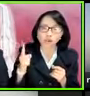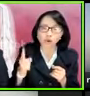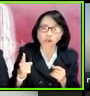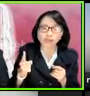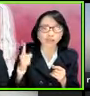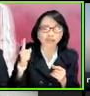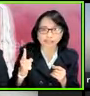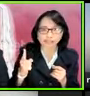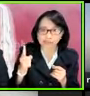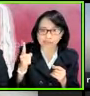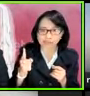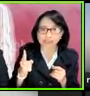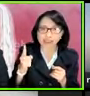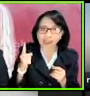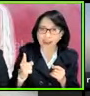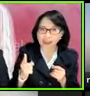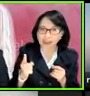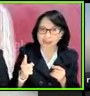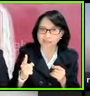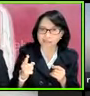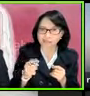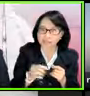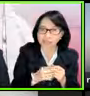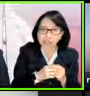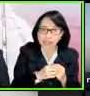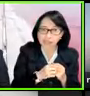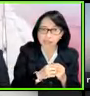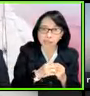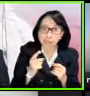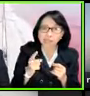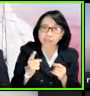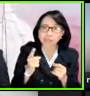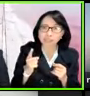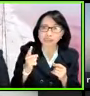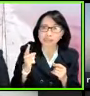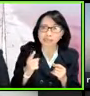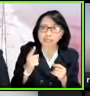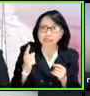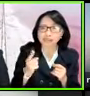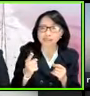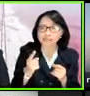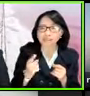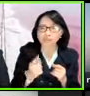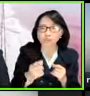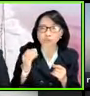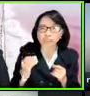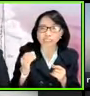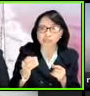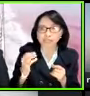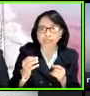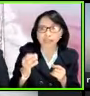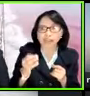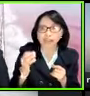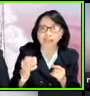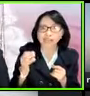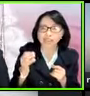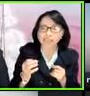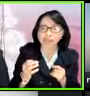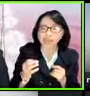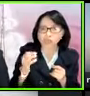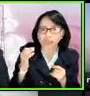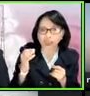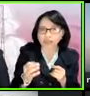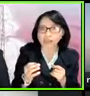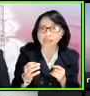orang-orang yang tidak mengenal Allah memang kamu telah mendengar tentang tugas penyelenggaraan